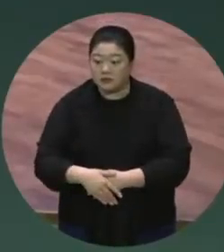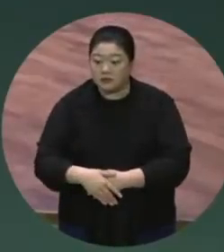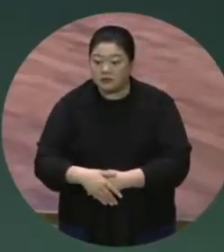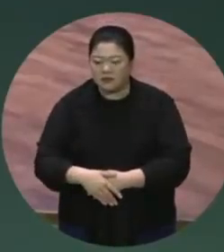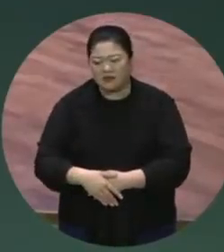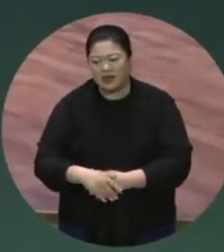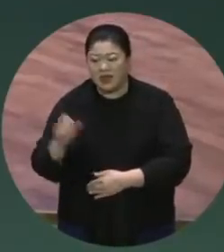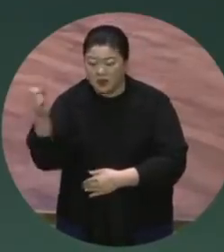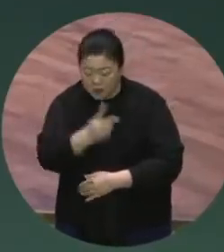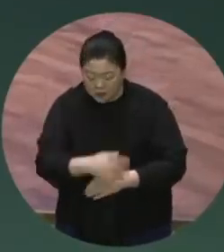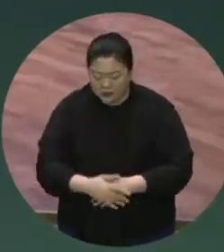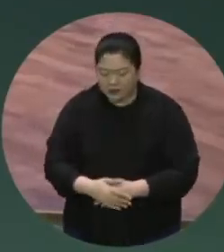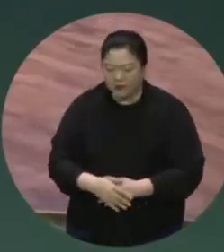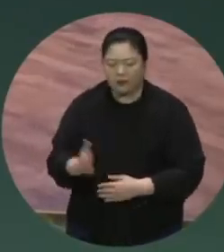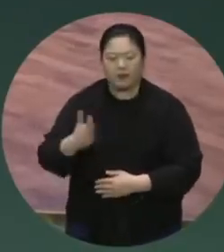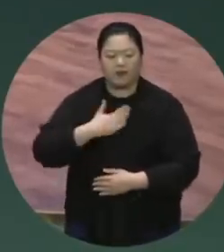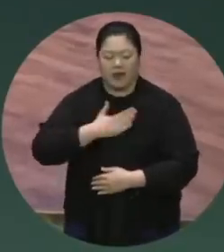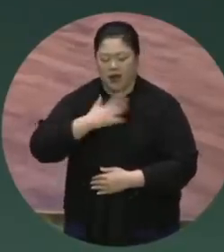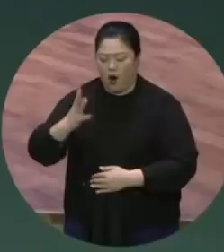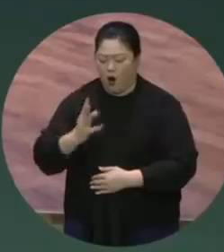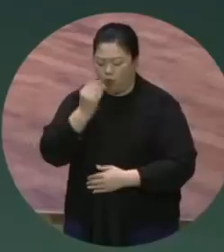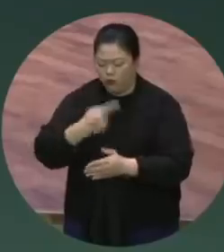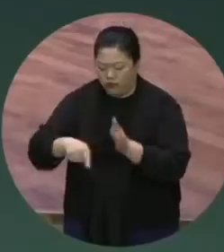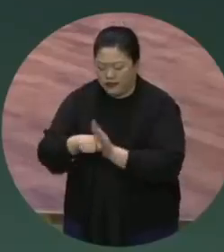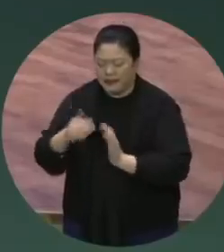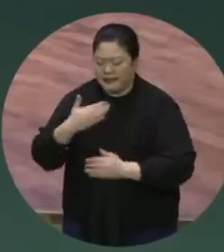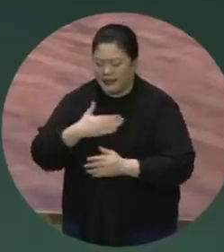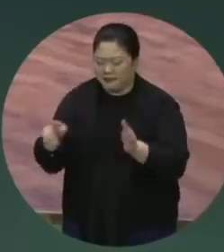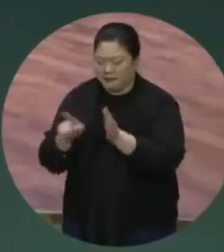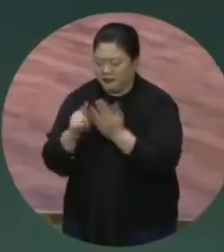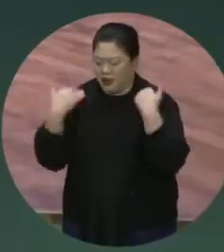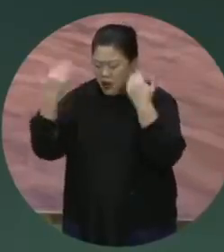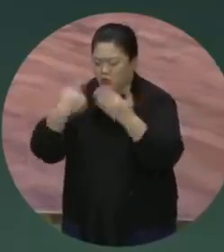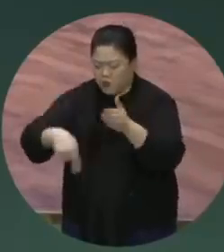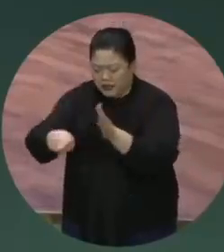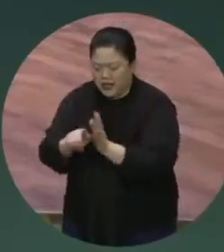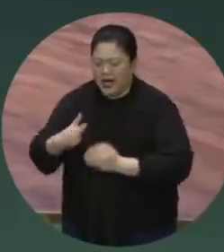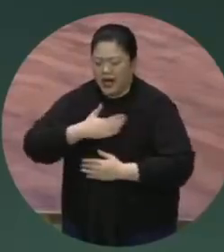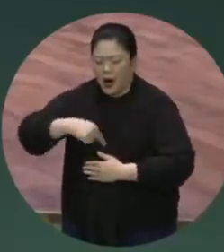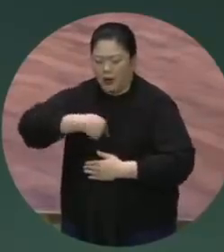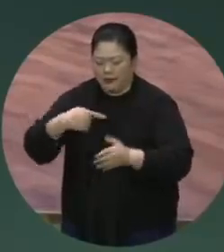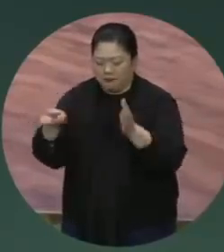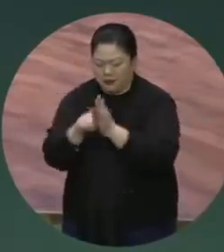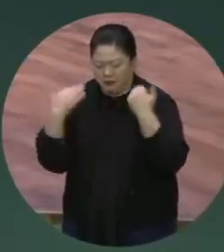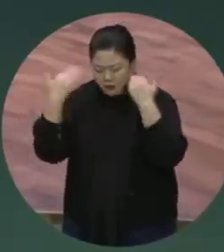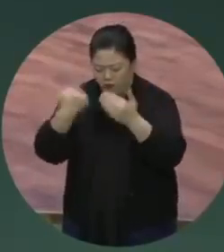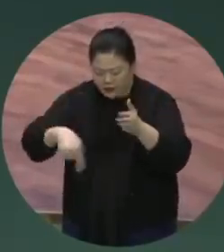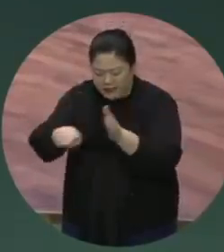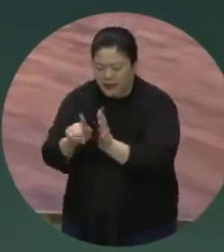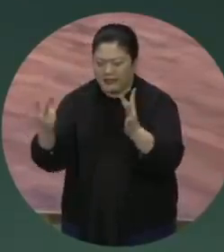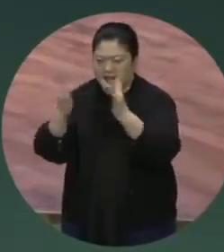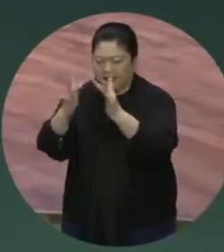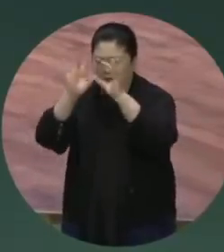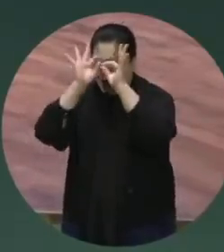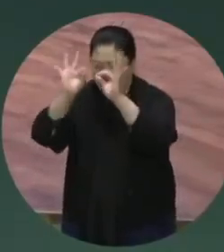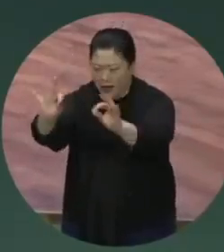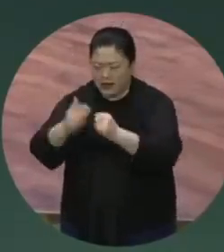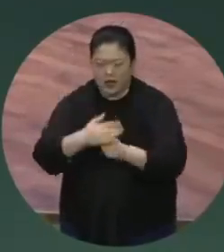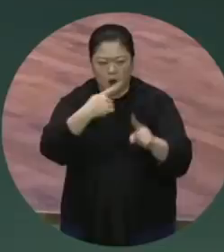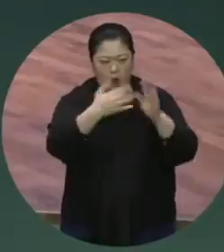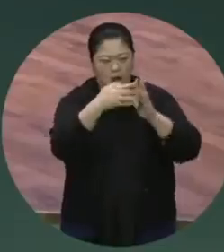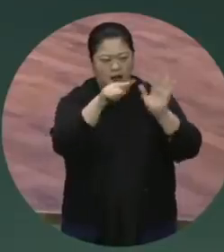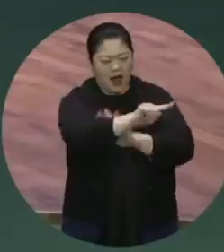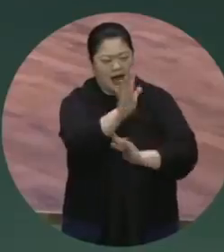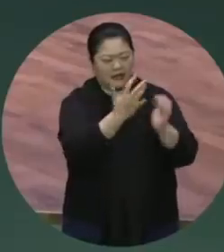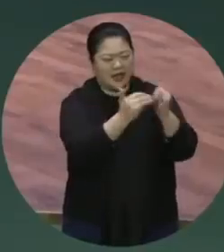혼자서 그렇게 예배 드린다고 앉아 있는 사람들 말했어. 인터넷 보면서 그런 시대가 이제 점점 더 가까이 오게 될